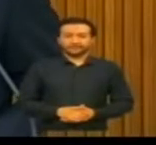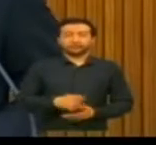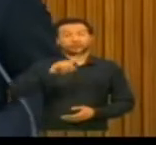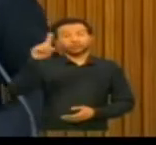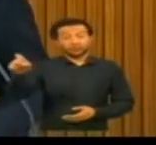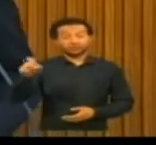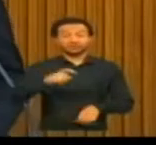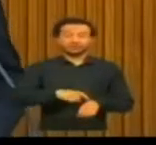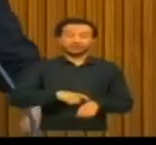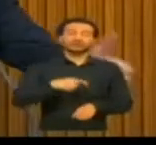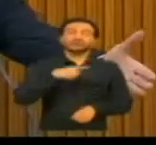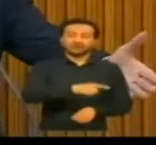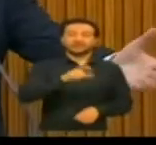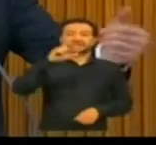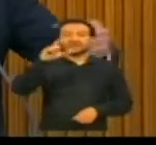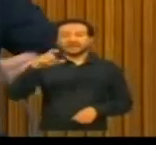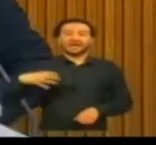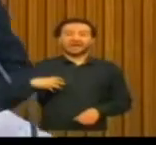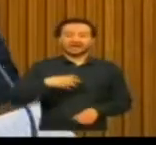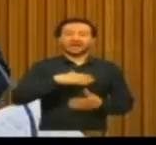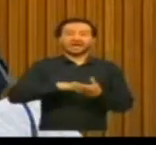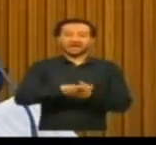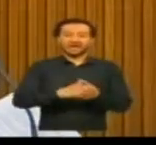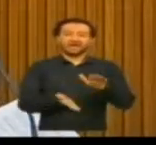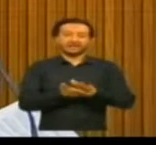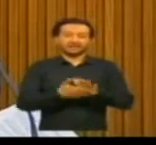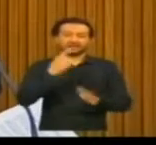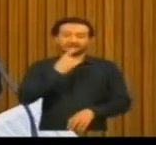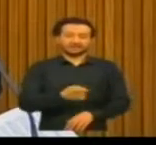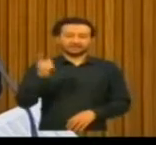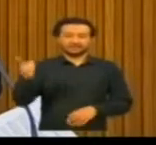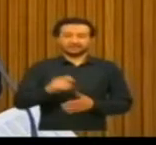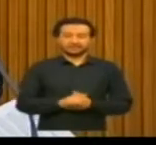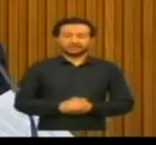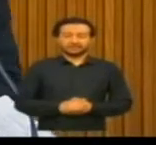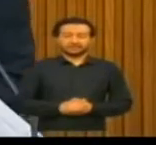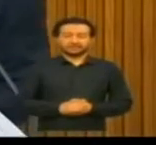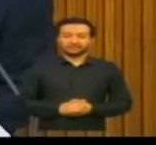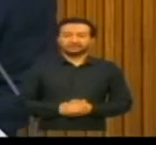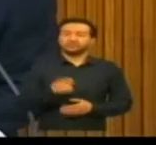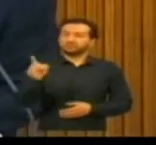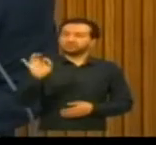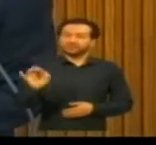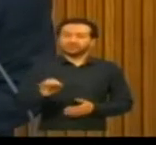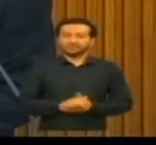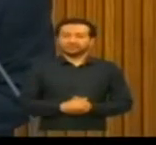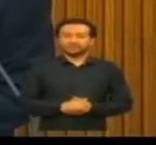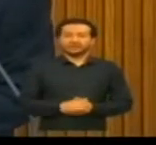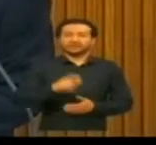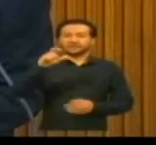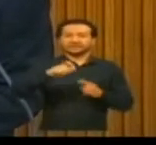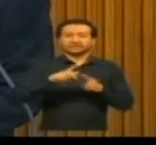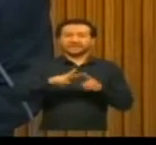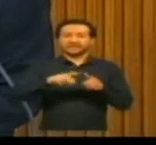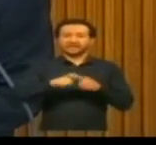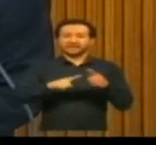Sorsanız, efendim cennet annelerin ayakları altındadır diyecekler. Peki, cennetin